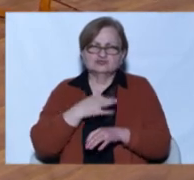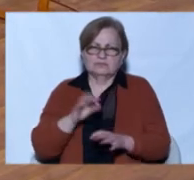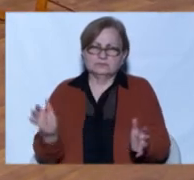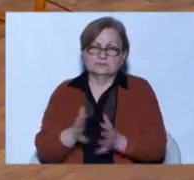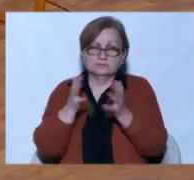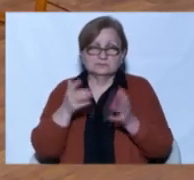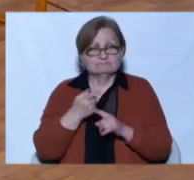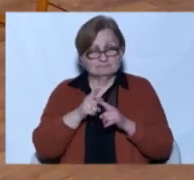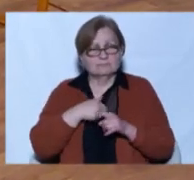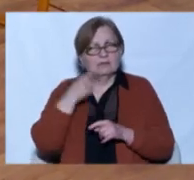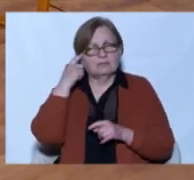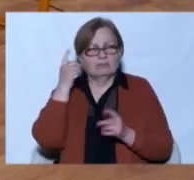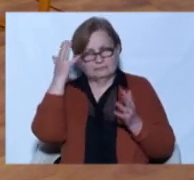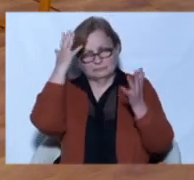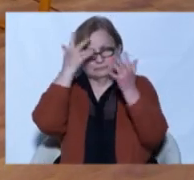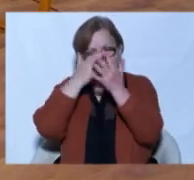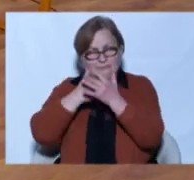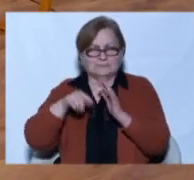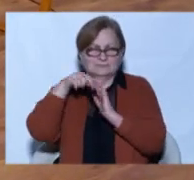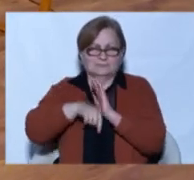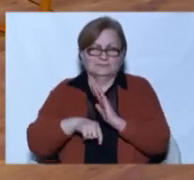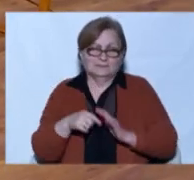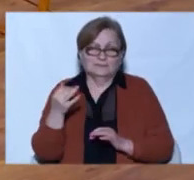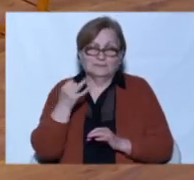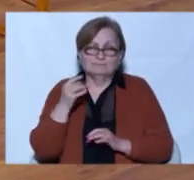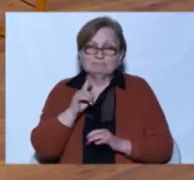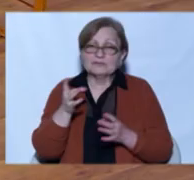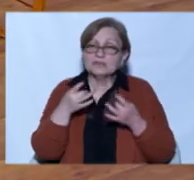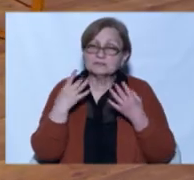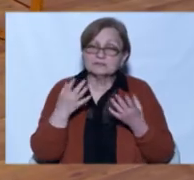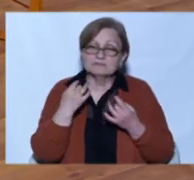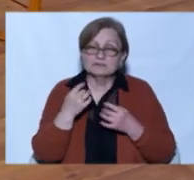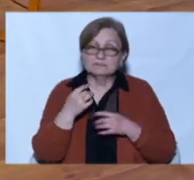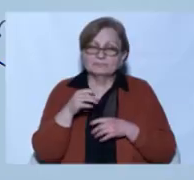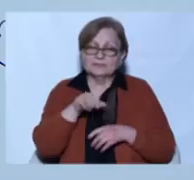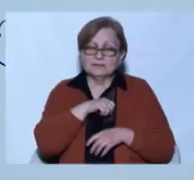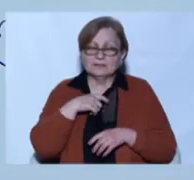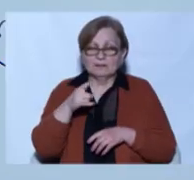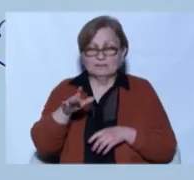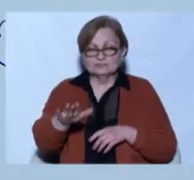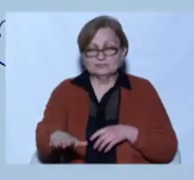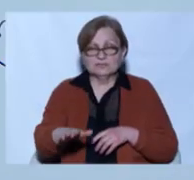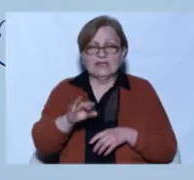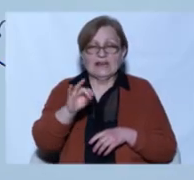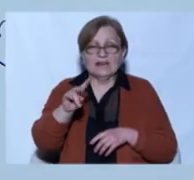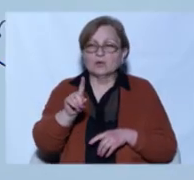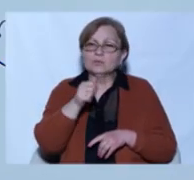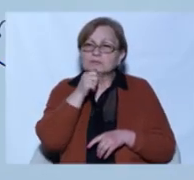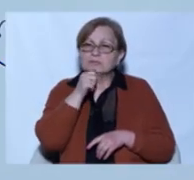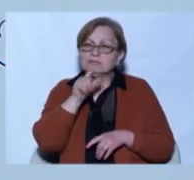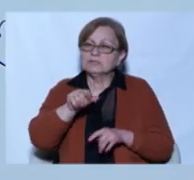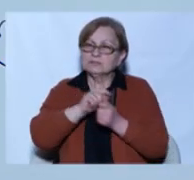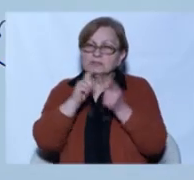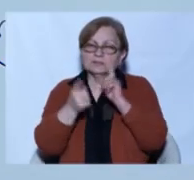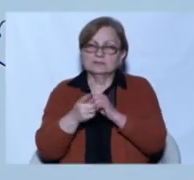გამოიწვია ჩემში. საინტერესოა, რას გვიამბობდა თავად ილიკო, თვითონ რომ გუყვებოდეს ამ